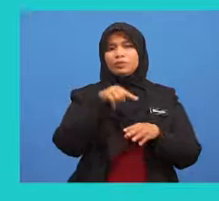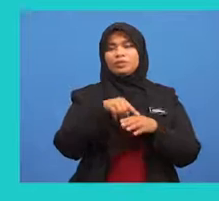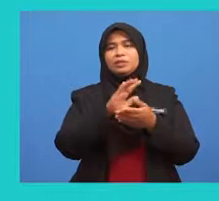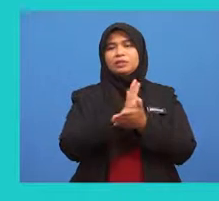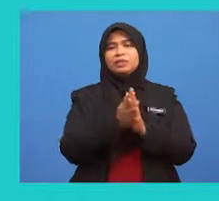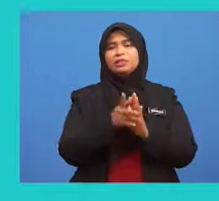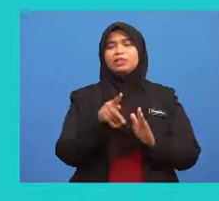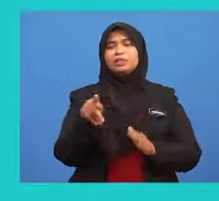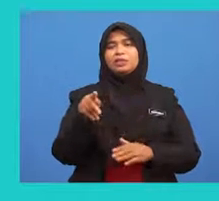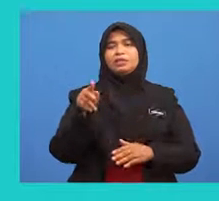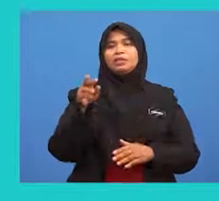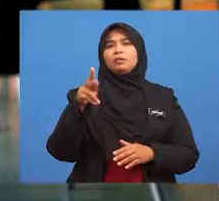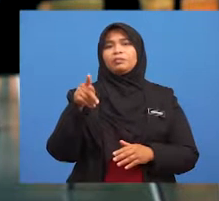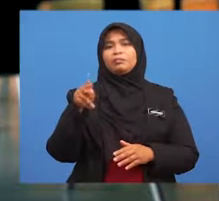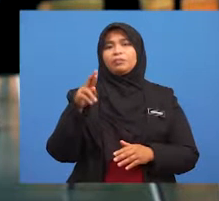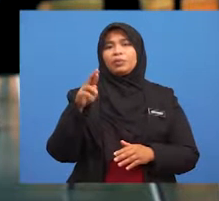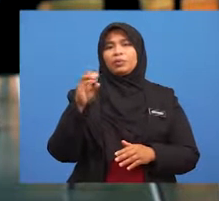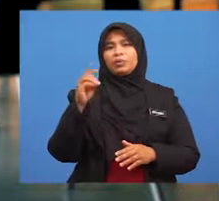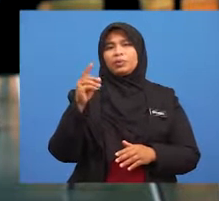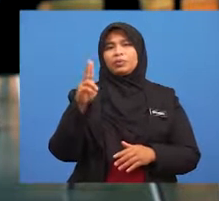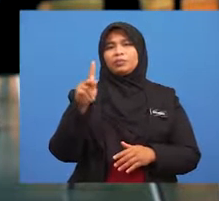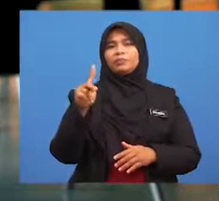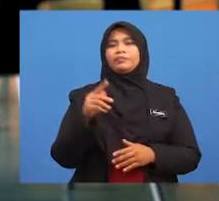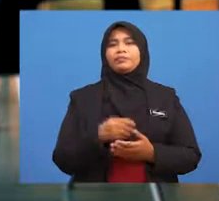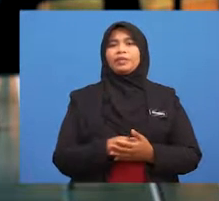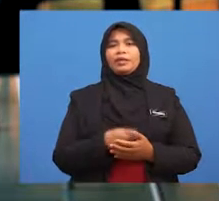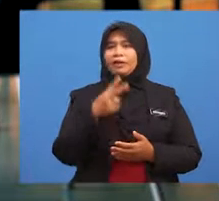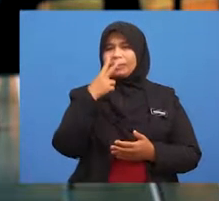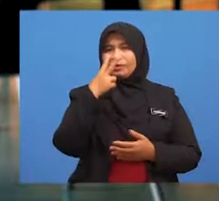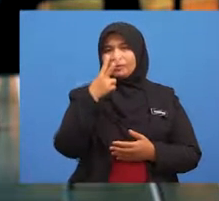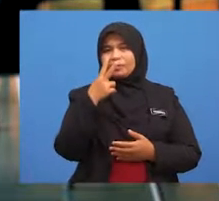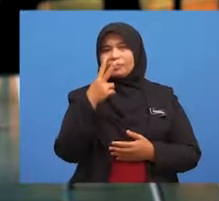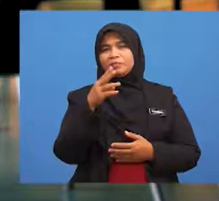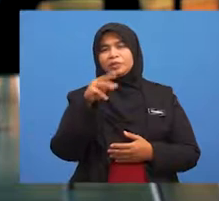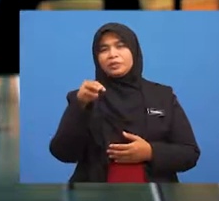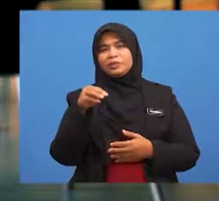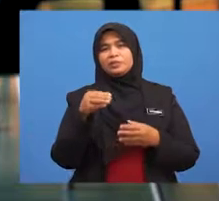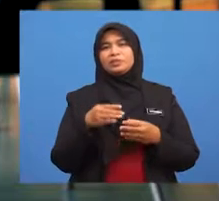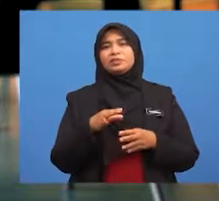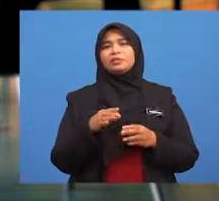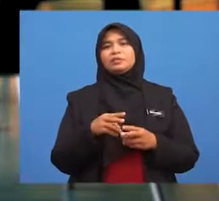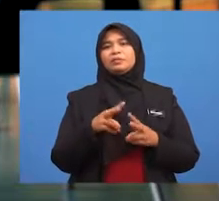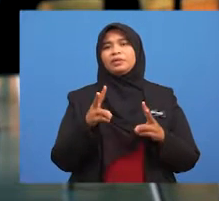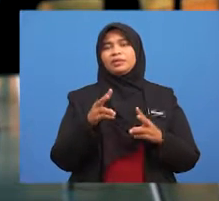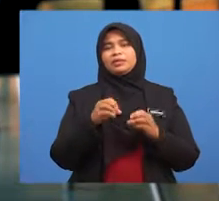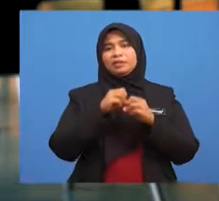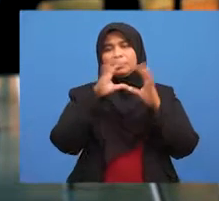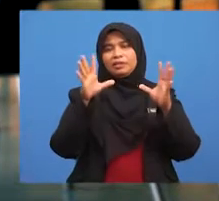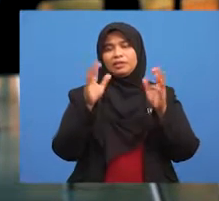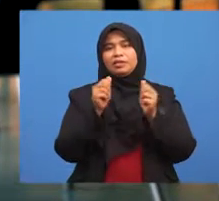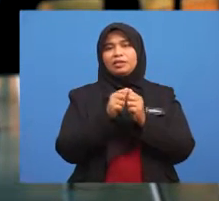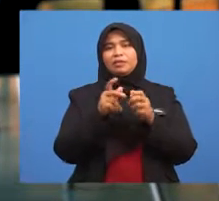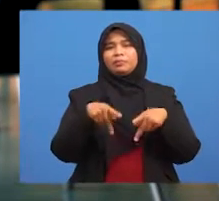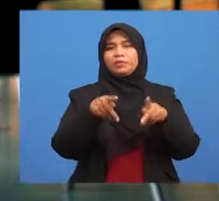dijadikan sebuah kerusi. Wah, nampaknya murid-murid semakin jelas dengan